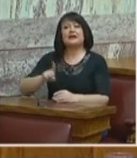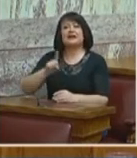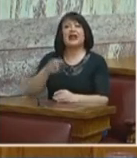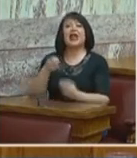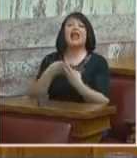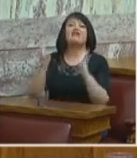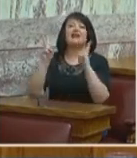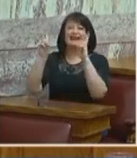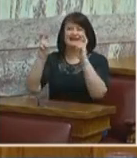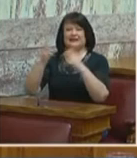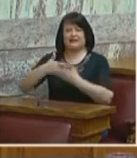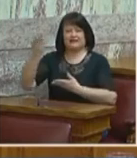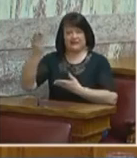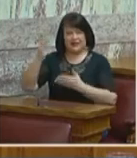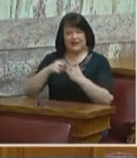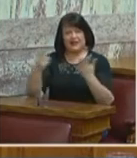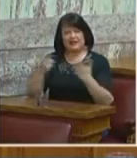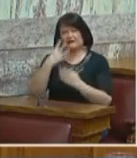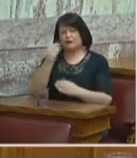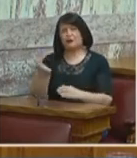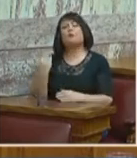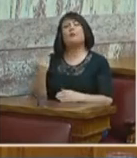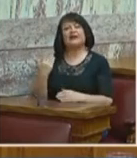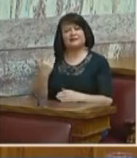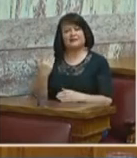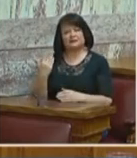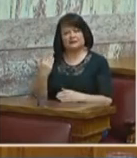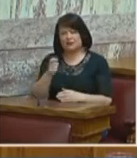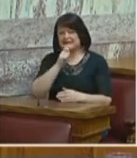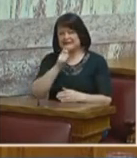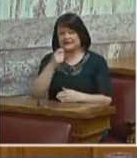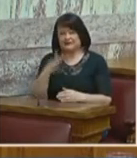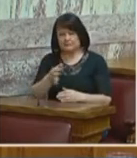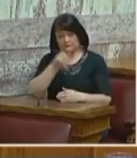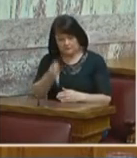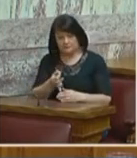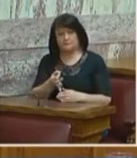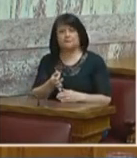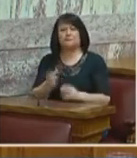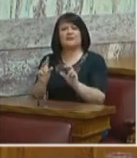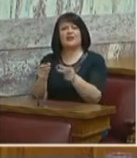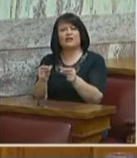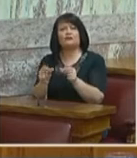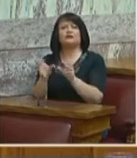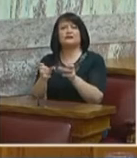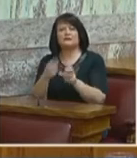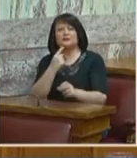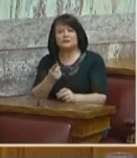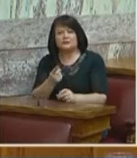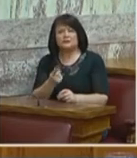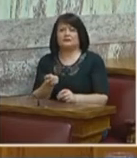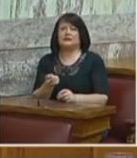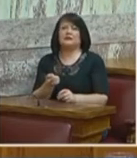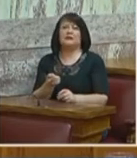17η Φεβρουαρίου, πριν καν τη συζήτηση εδώ, σε δηλώσεις μου, σε ραδιόφωνα, τηλεοράσεις, αλλά και με την εδώ ομιλία